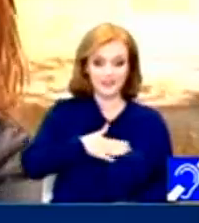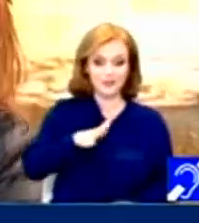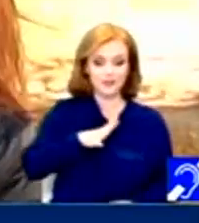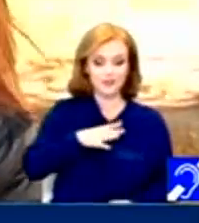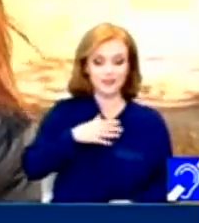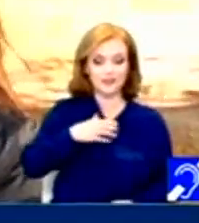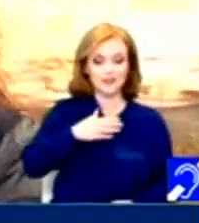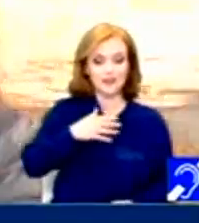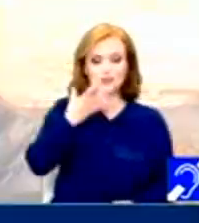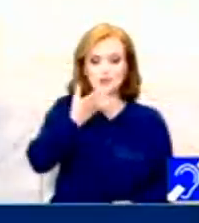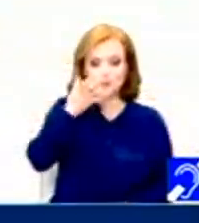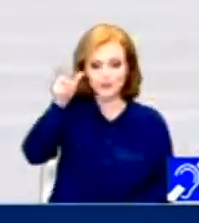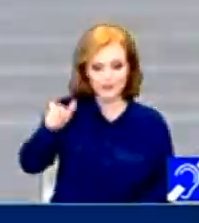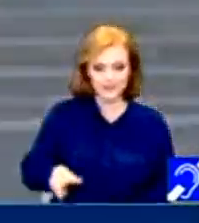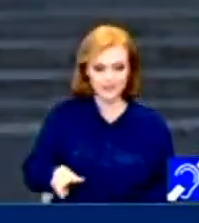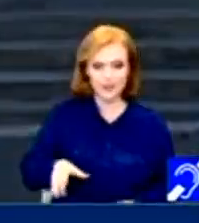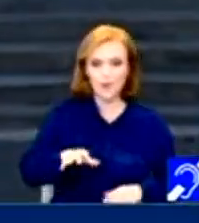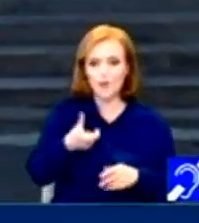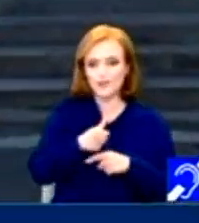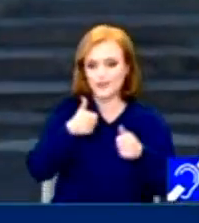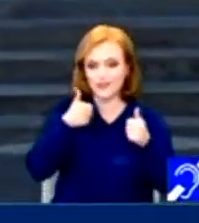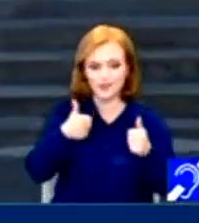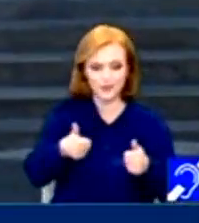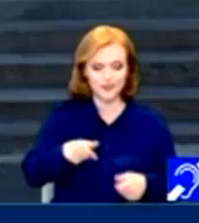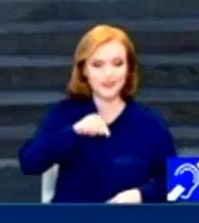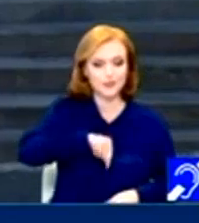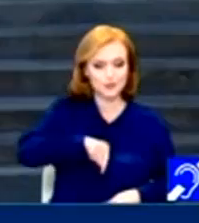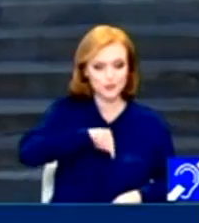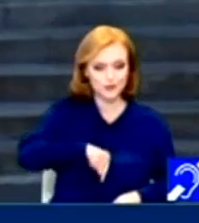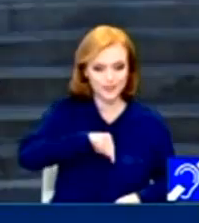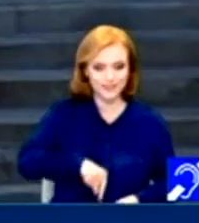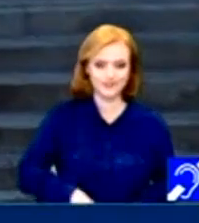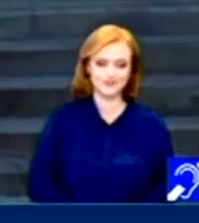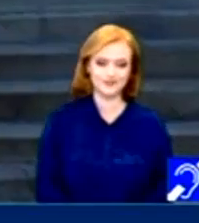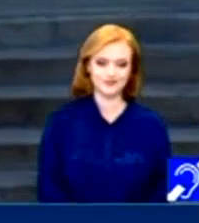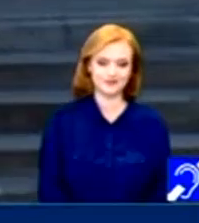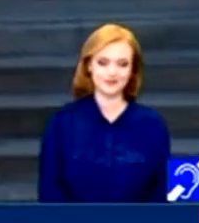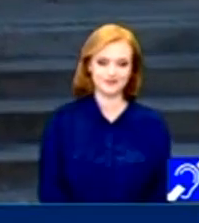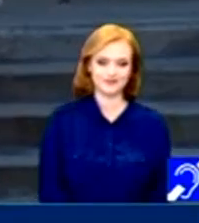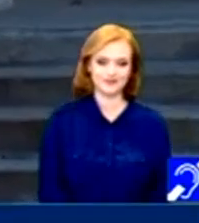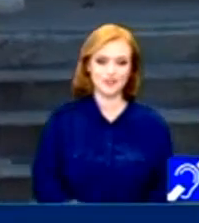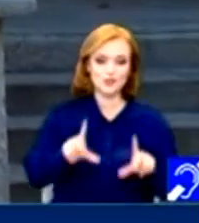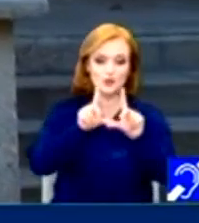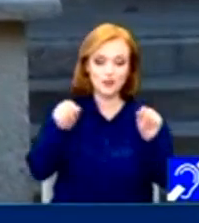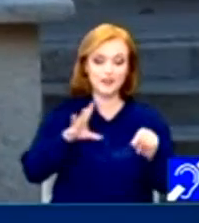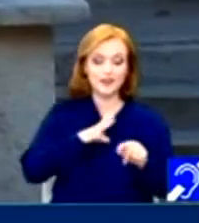caldă, foarte bună, la suflet și școala era ca a doua